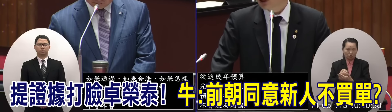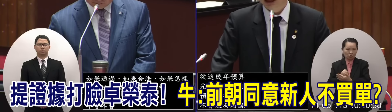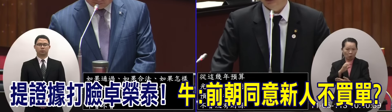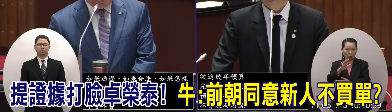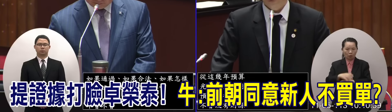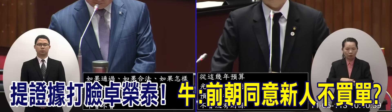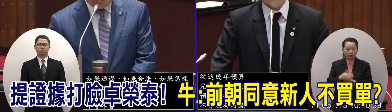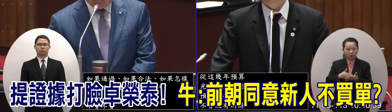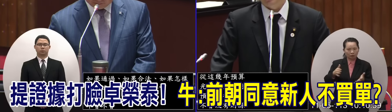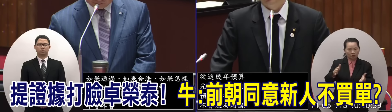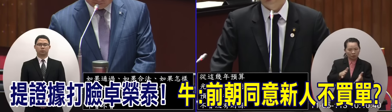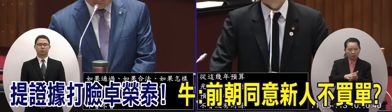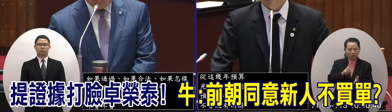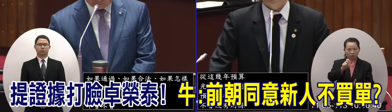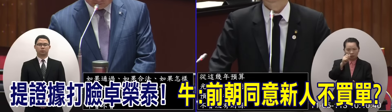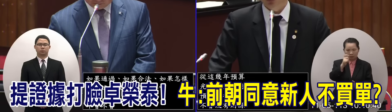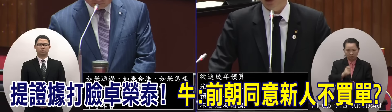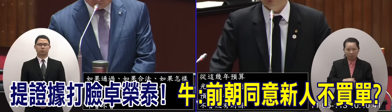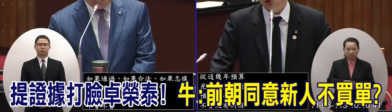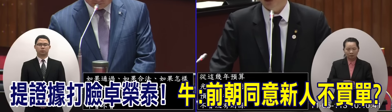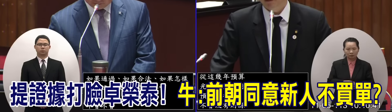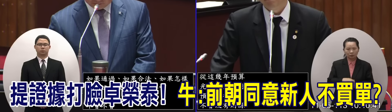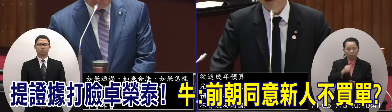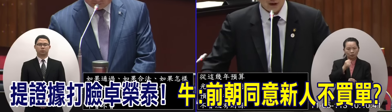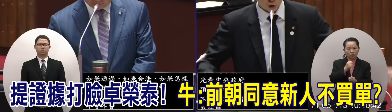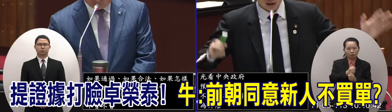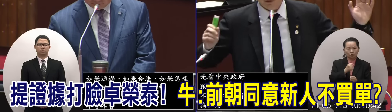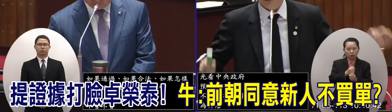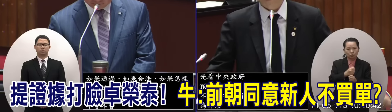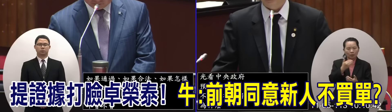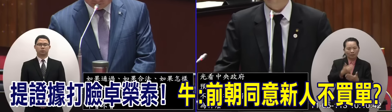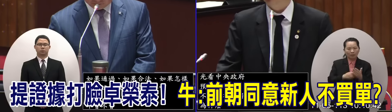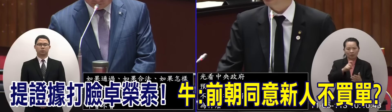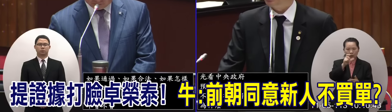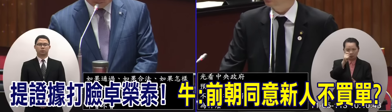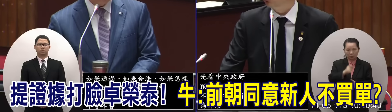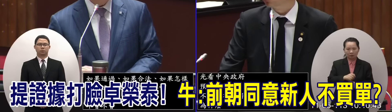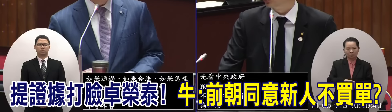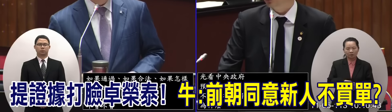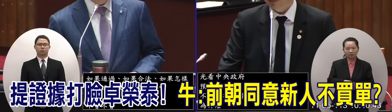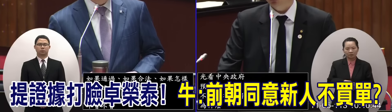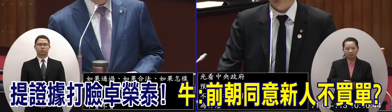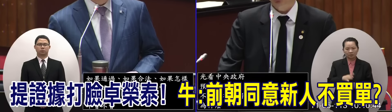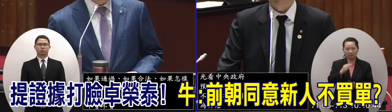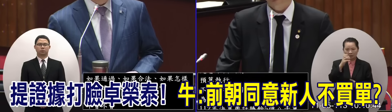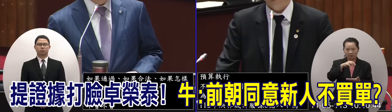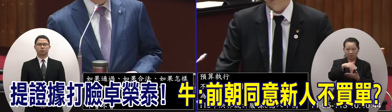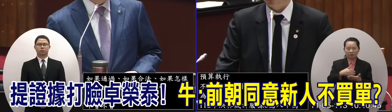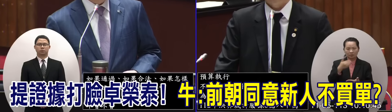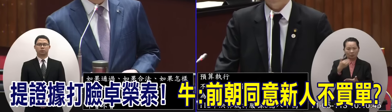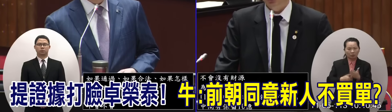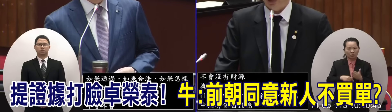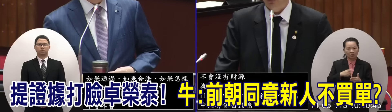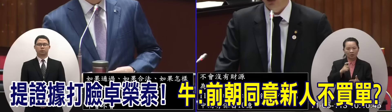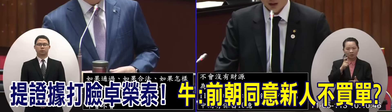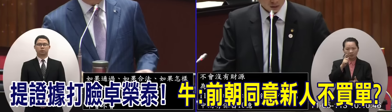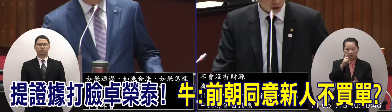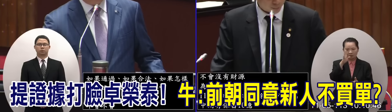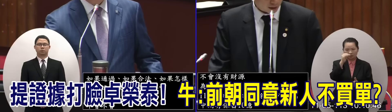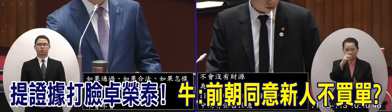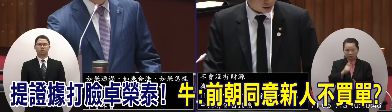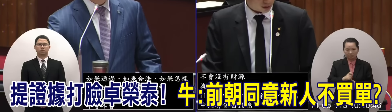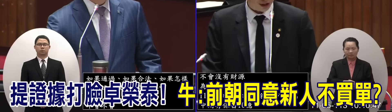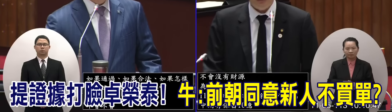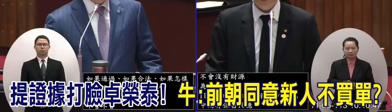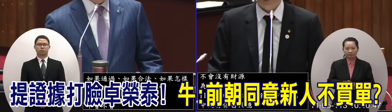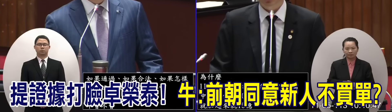就加起来其实就15亿啊，就你没有执行完的预算啊，在你中央政府这一大包几千亿的预算里面，没有执行完的就10几亿啊。特